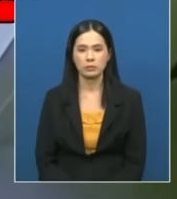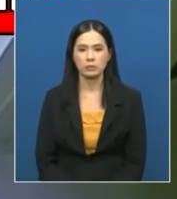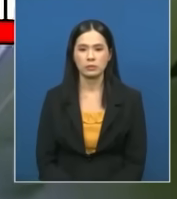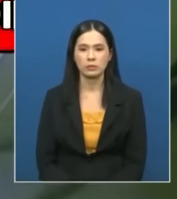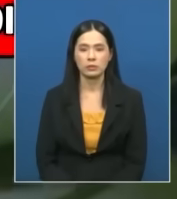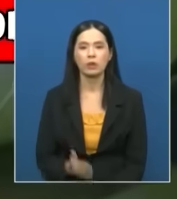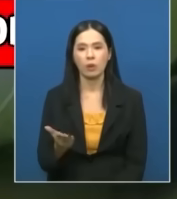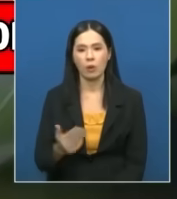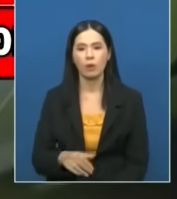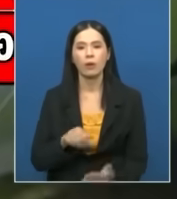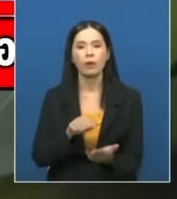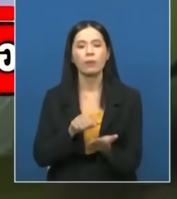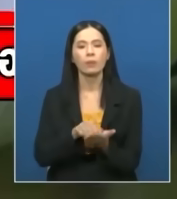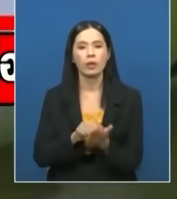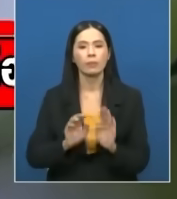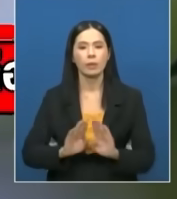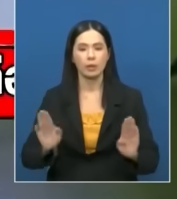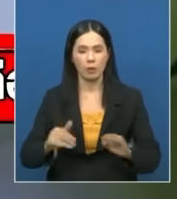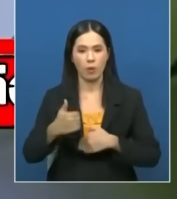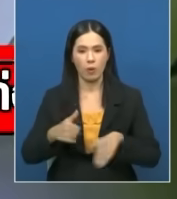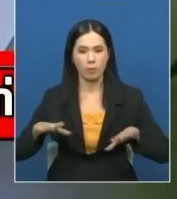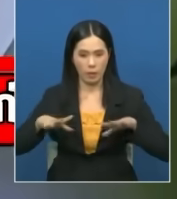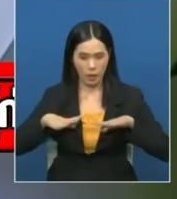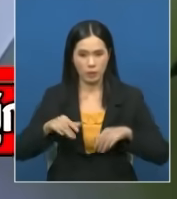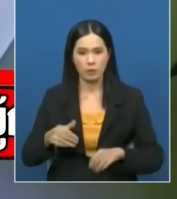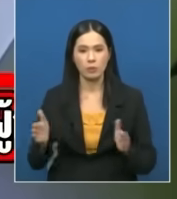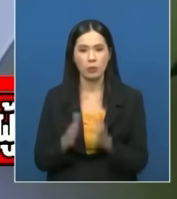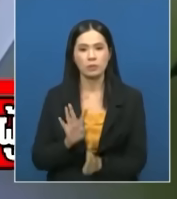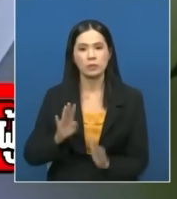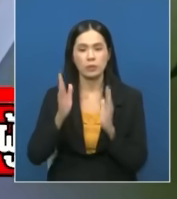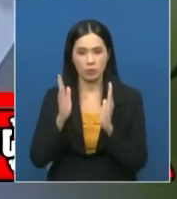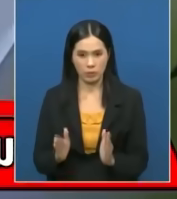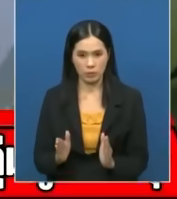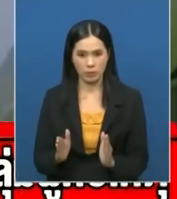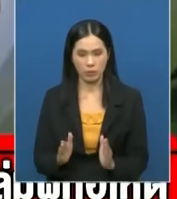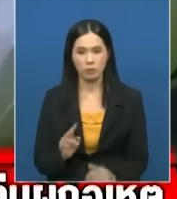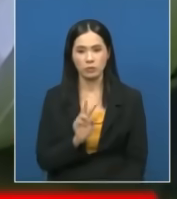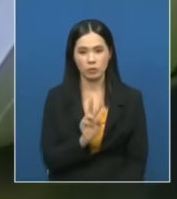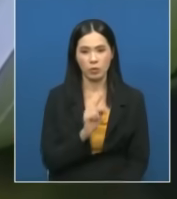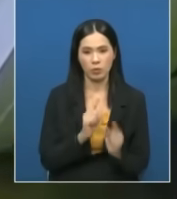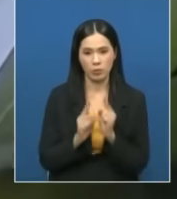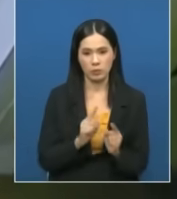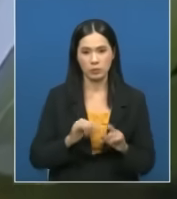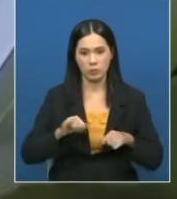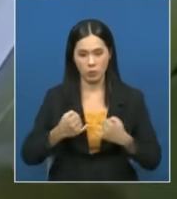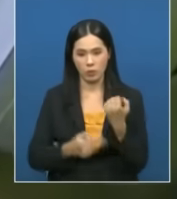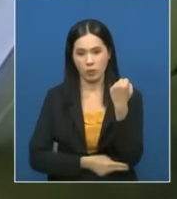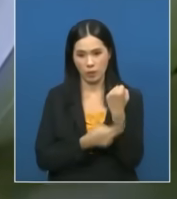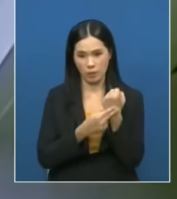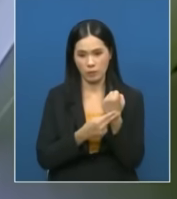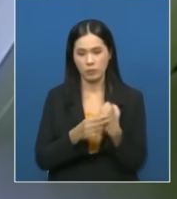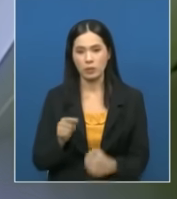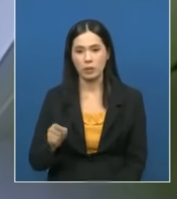าขอเปิดใช้บริการแต่ขณะเดียวกันเขามากัน4คนใช่ไหมคะ2คนนี่คุยกับทางเจ้าของโรงแรมแต่ขณะเ